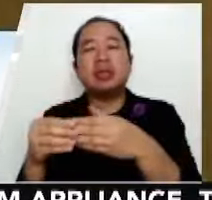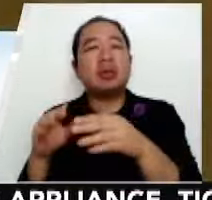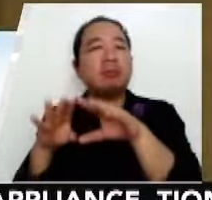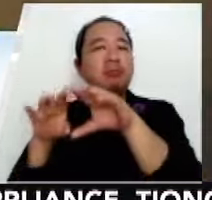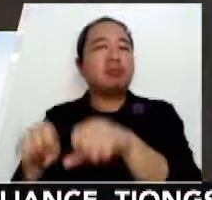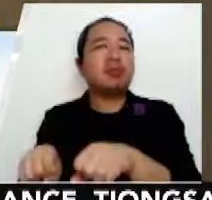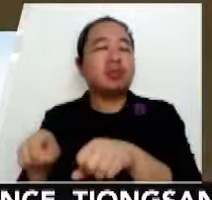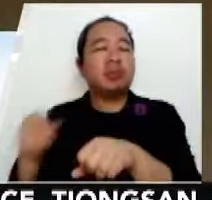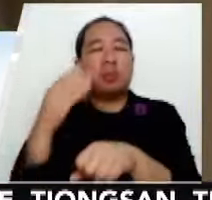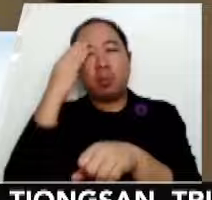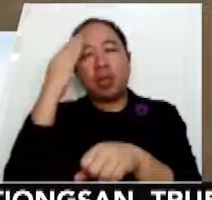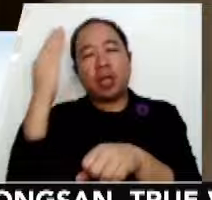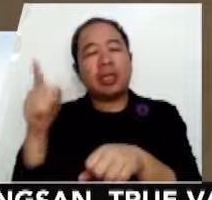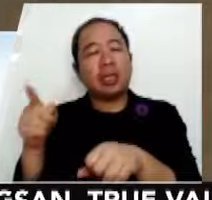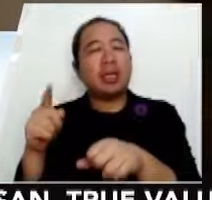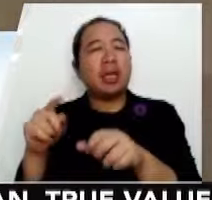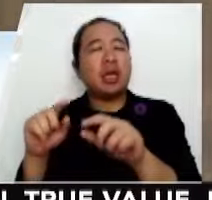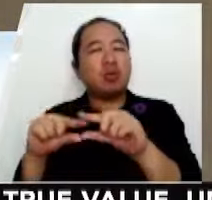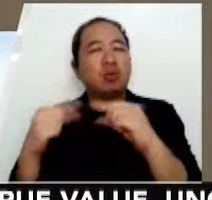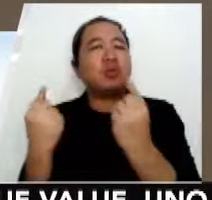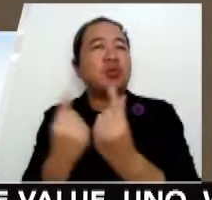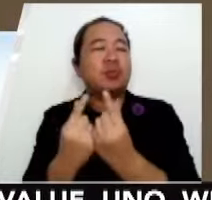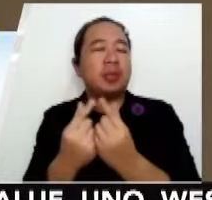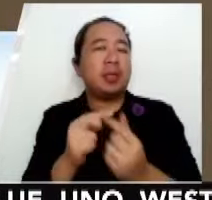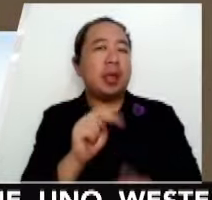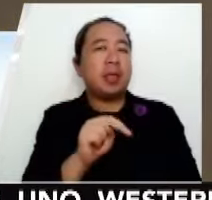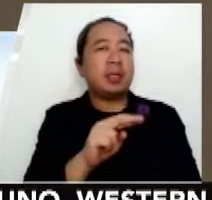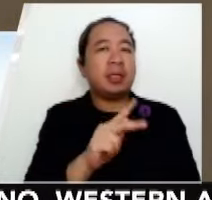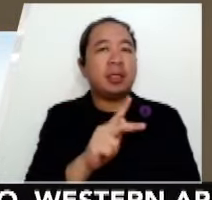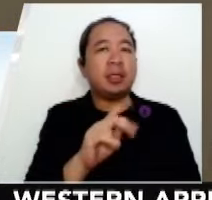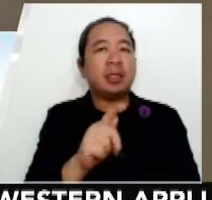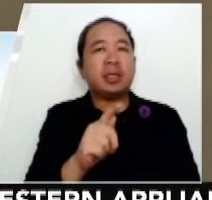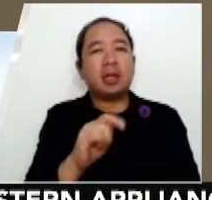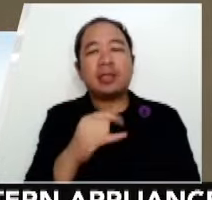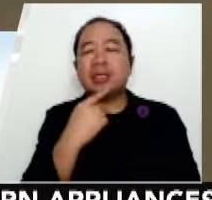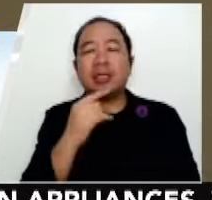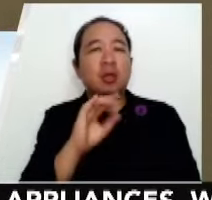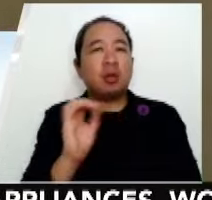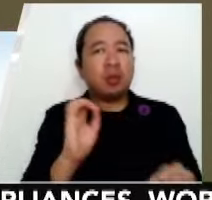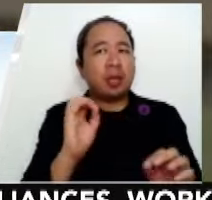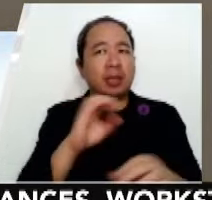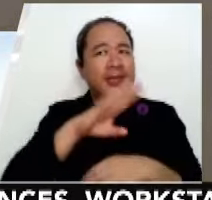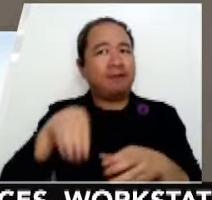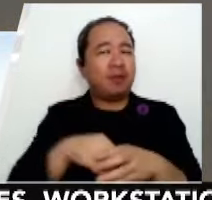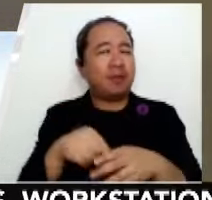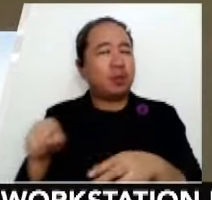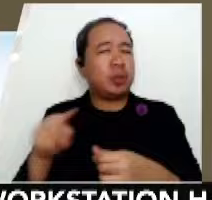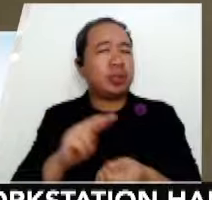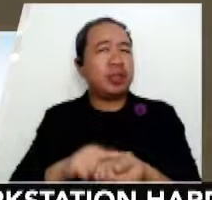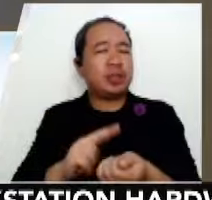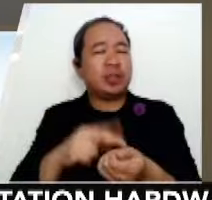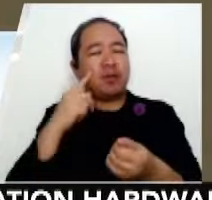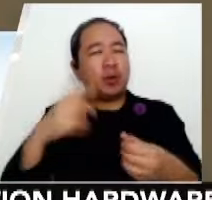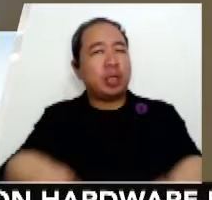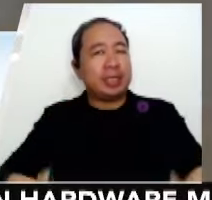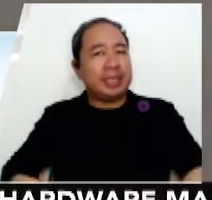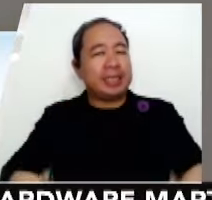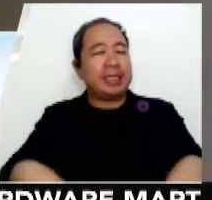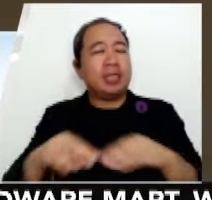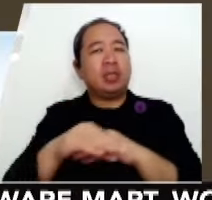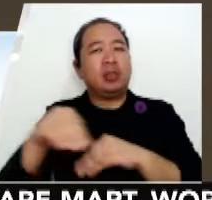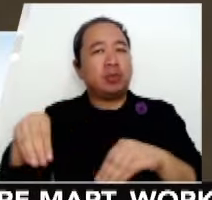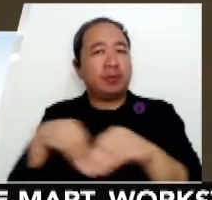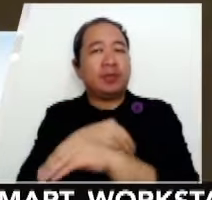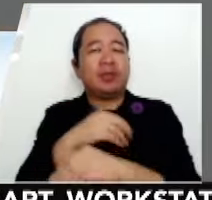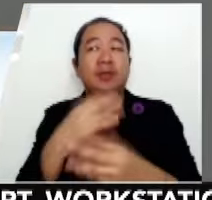Syndicate. Nauna nang sinabi ng NKTI na walang kinalaman ang unit ng naturang nurse sa kidney transplant. Nakausap na rin siya ng pamunuan ng